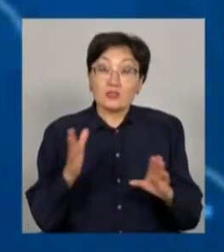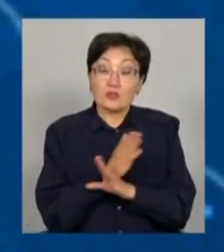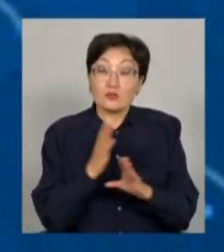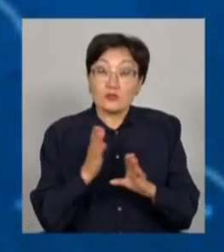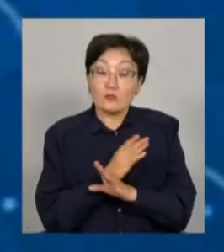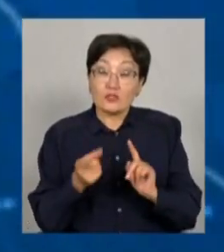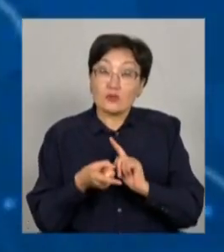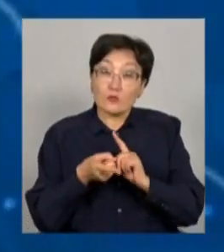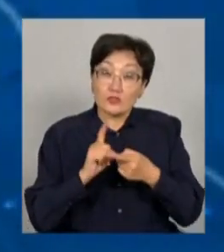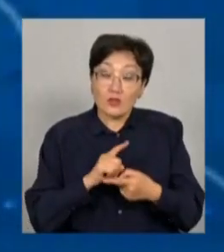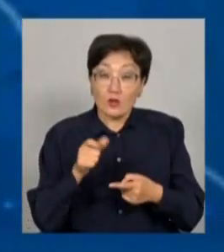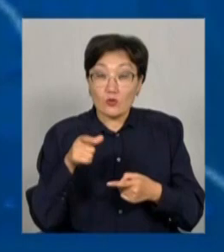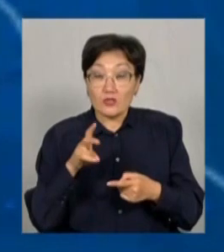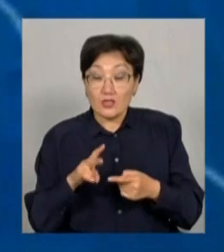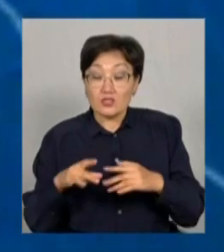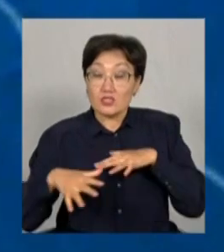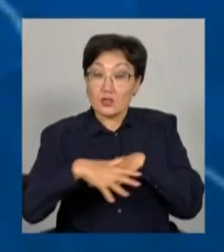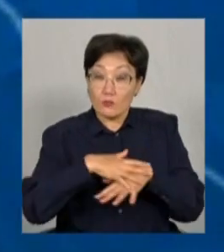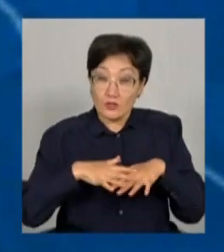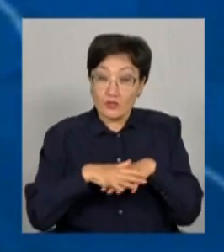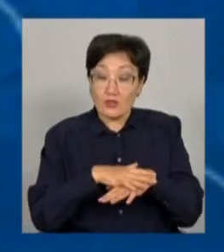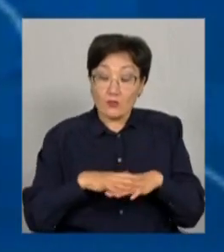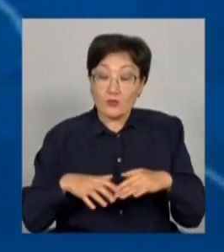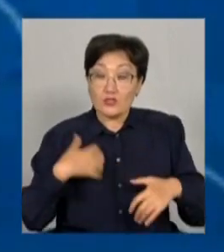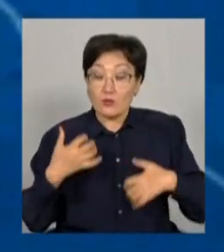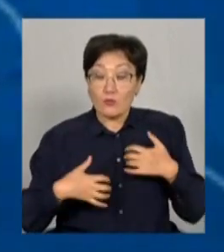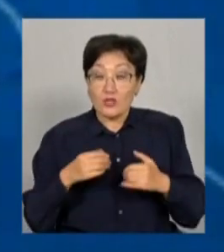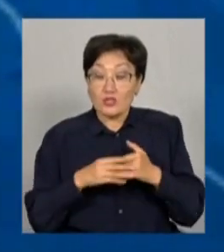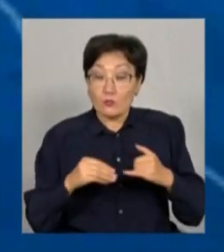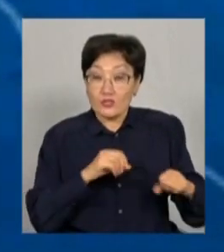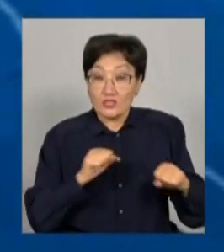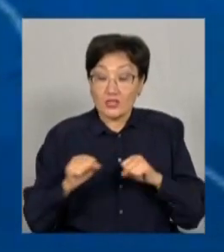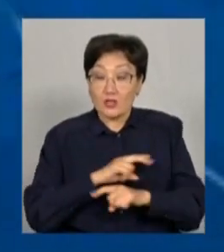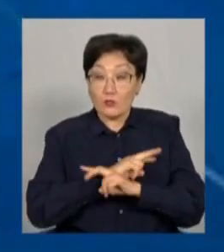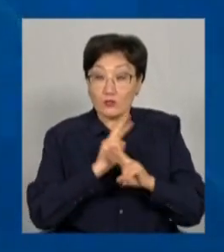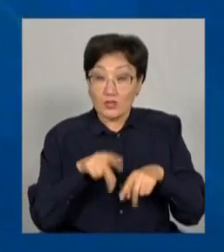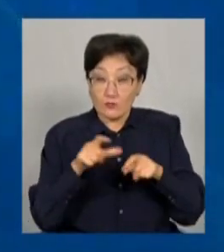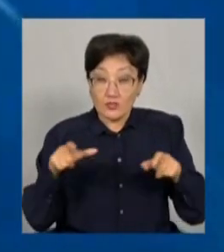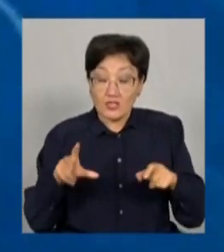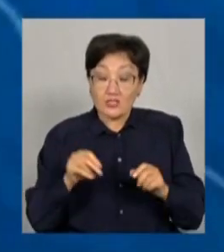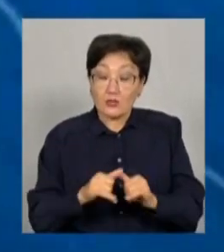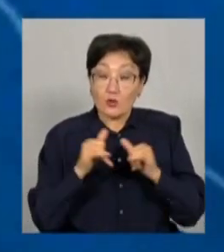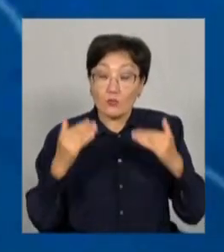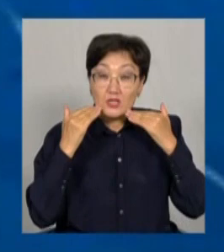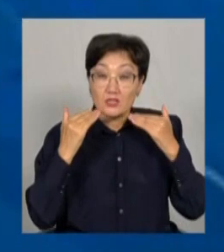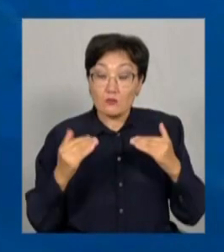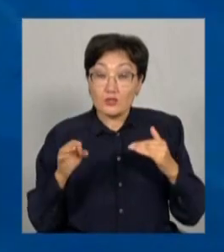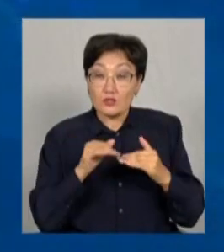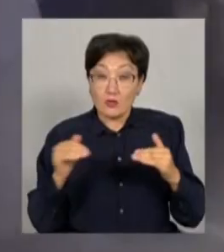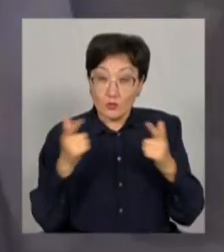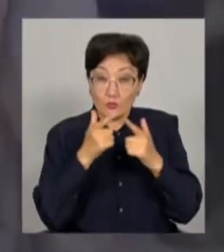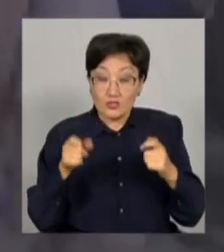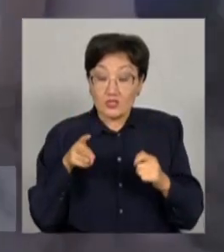Табиғаттың тосын мінезі Ауғанстан халқында бүгерге салды. Елде жер сілкінісінен қаза тапқандар сан артты. Соңғы ресми дерек